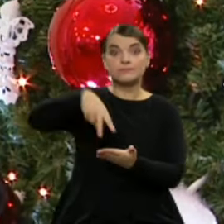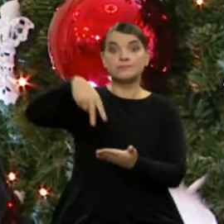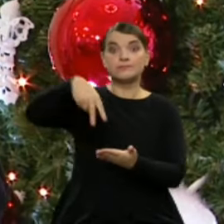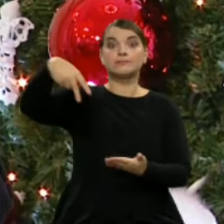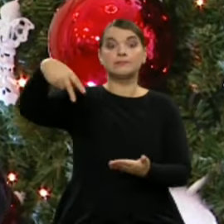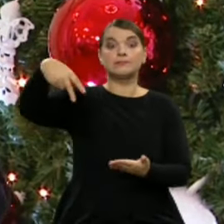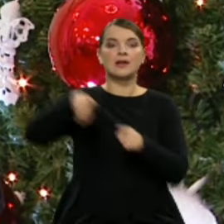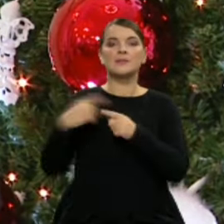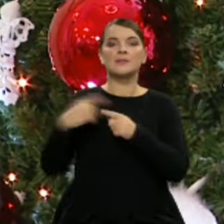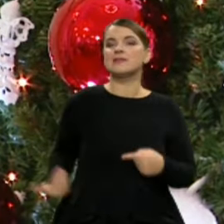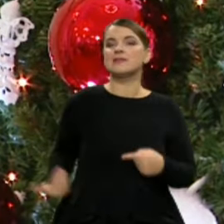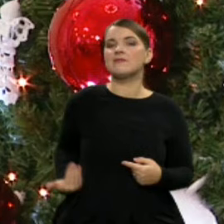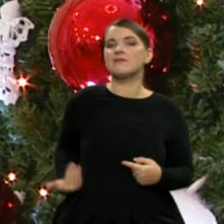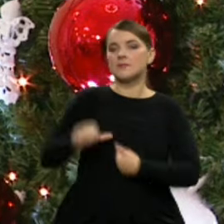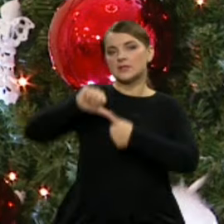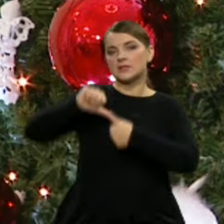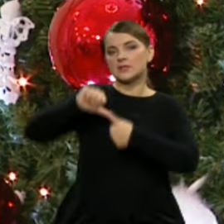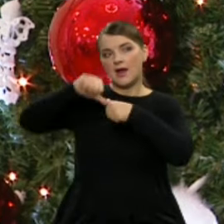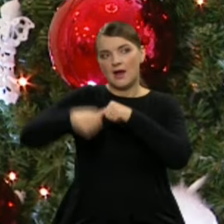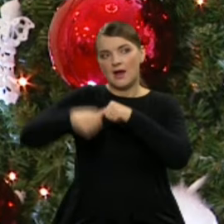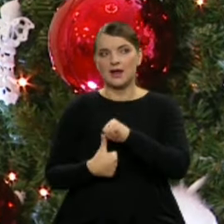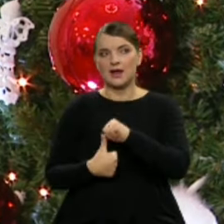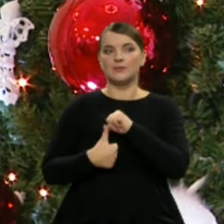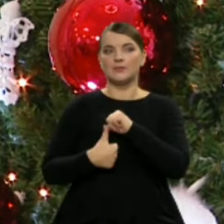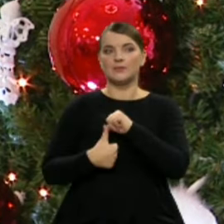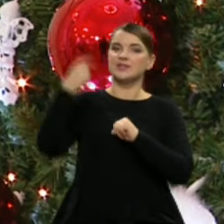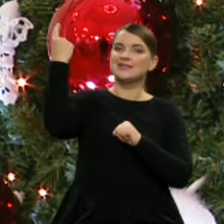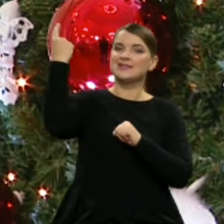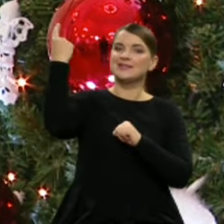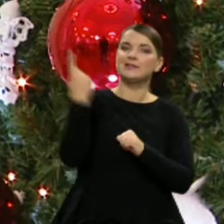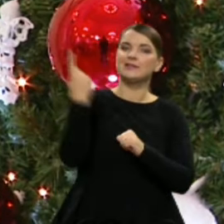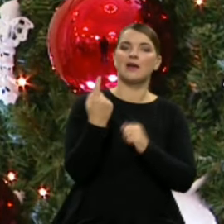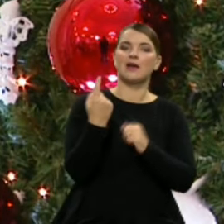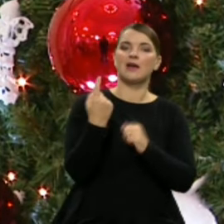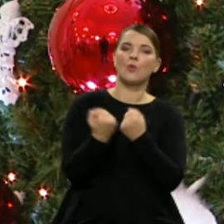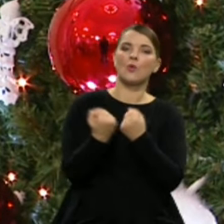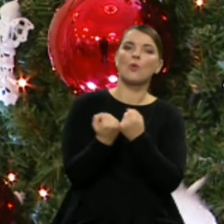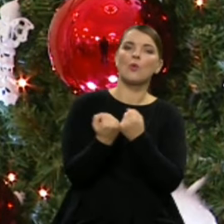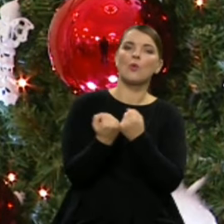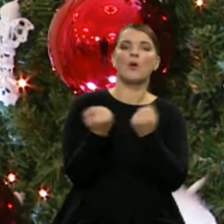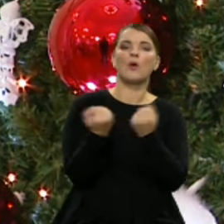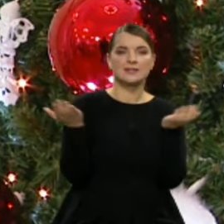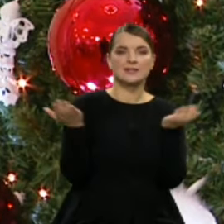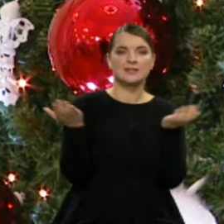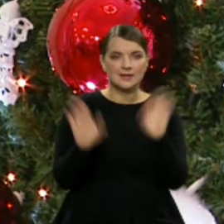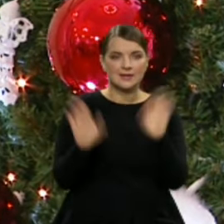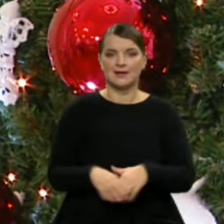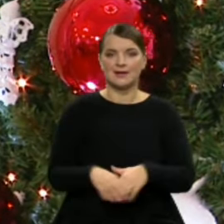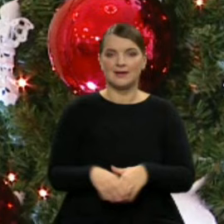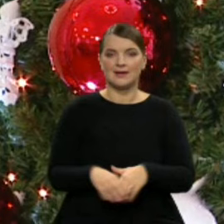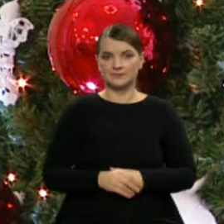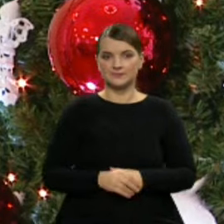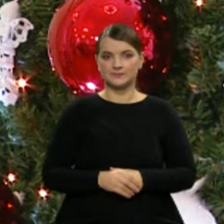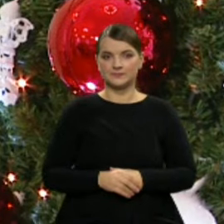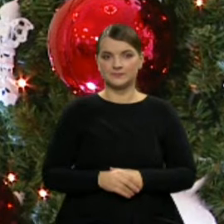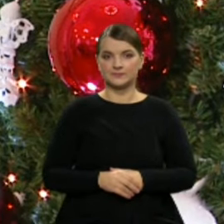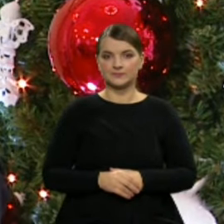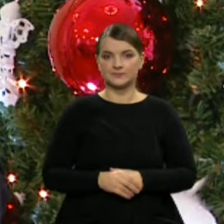amžinojo gyvenimo ir Dievo pasiliekančio kovoje prieš blogį su mumis